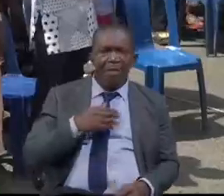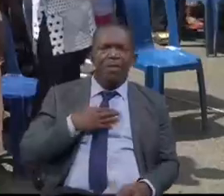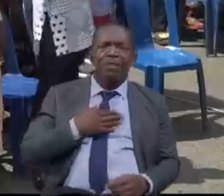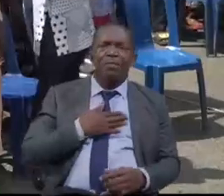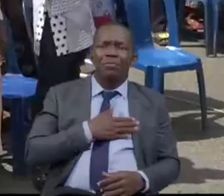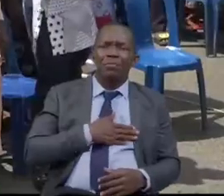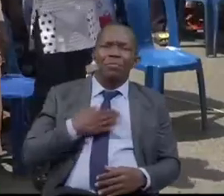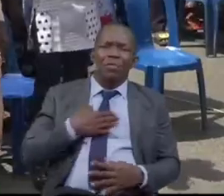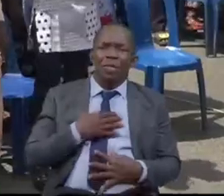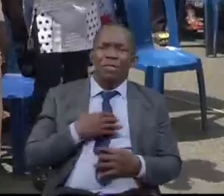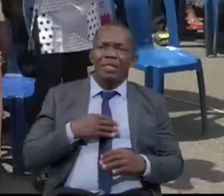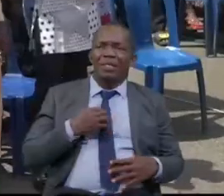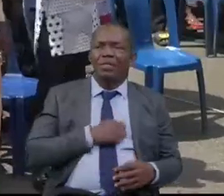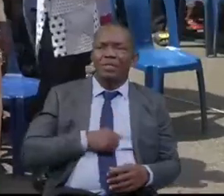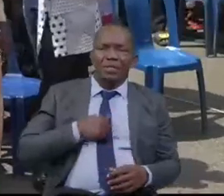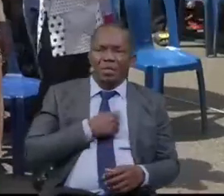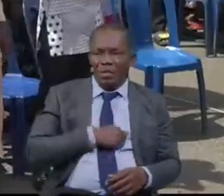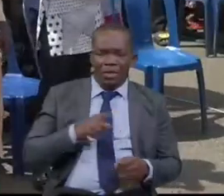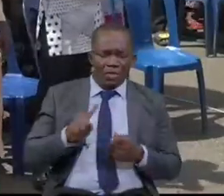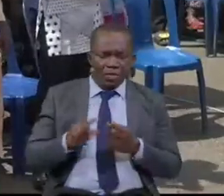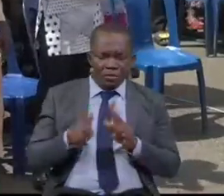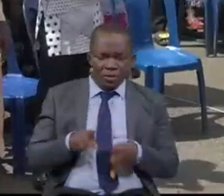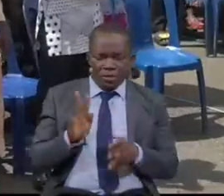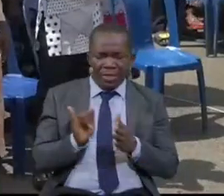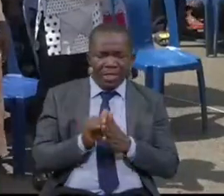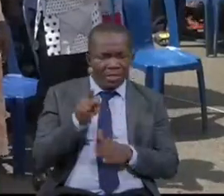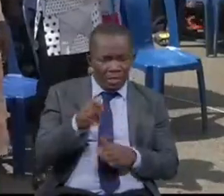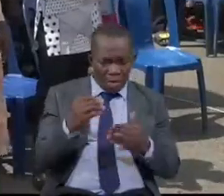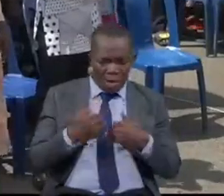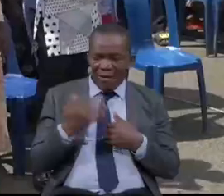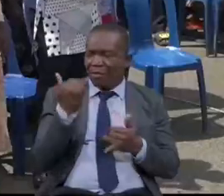Tu n'as pas restitué l'argent que tu as volé.